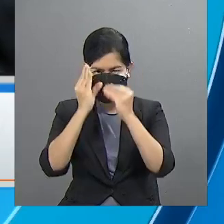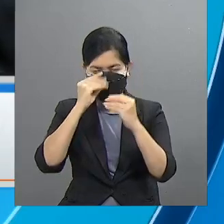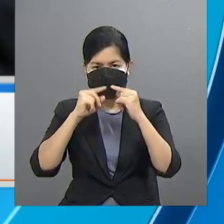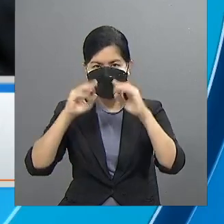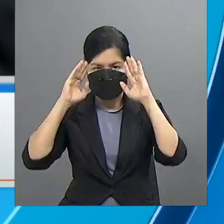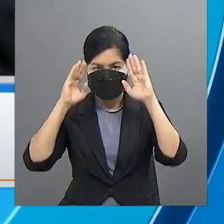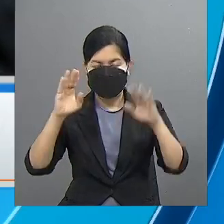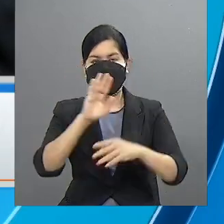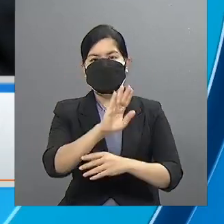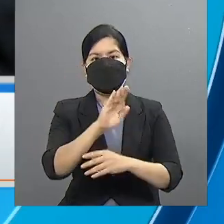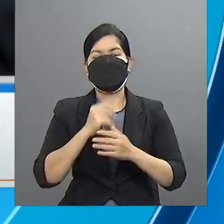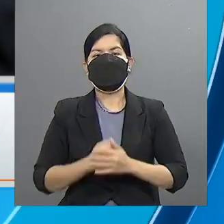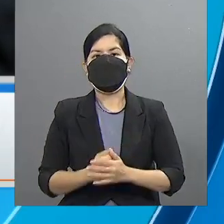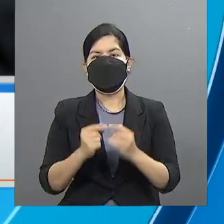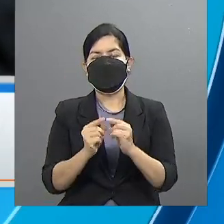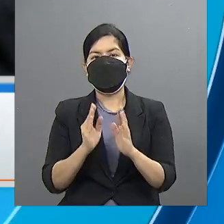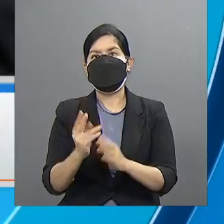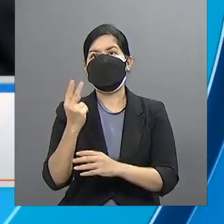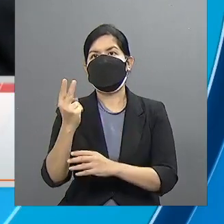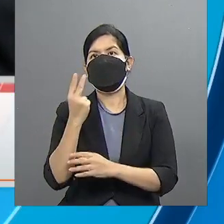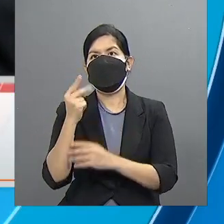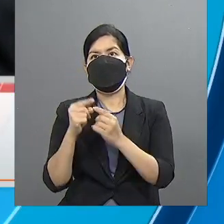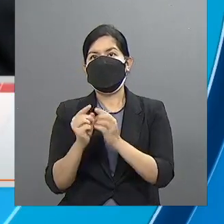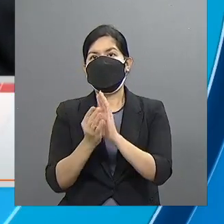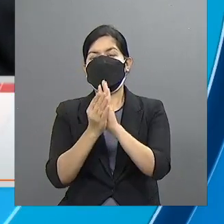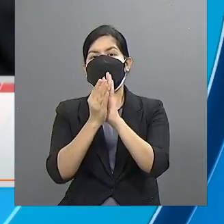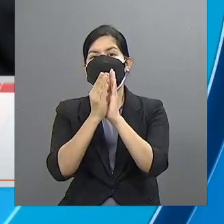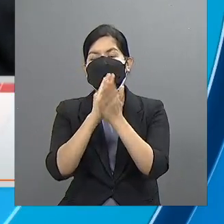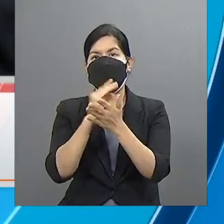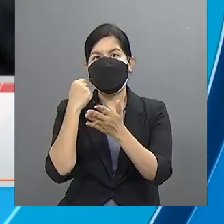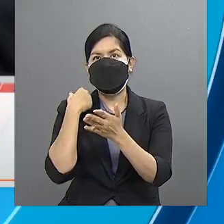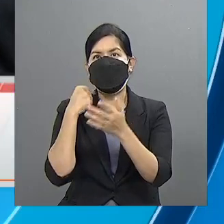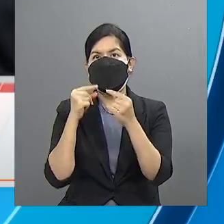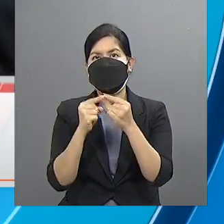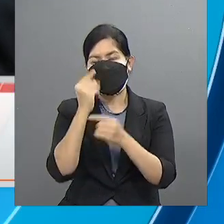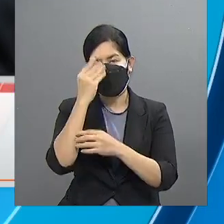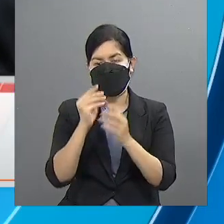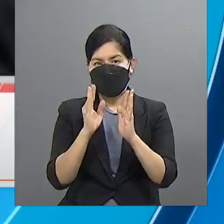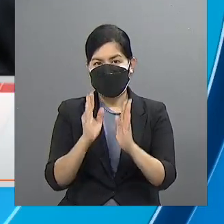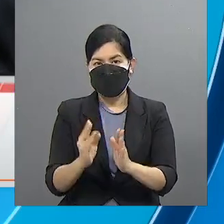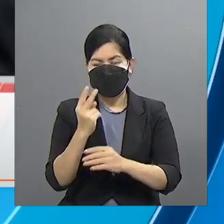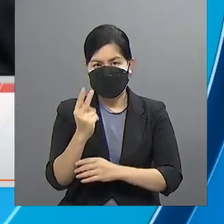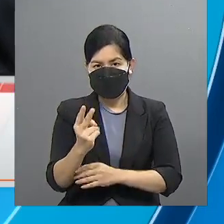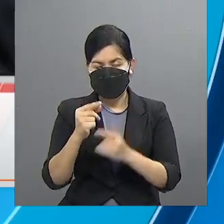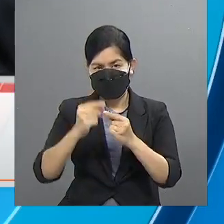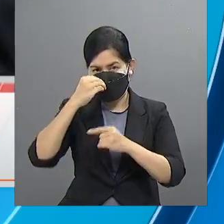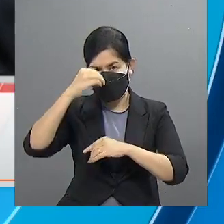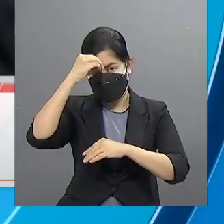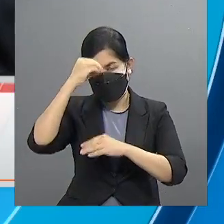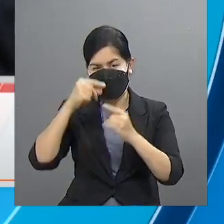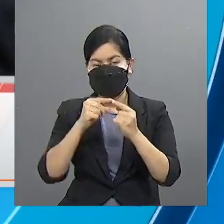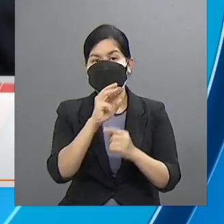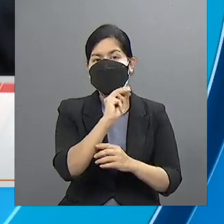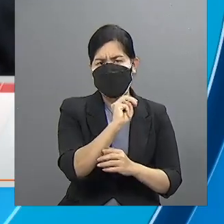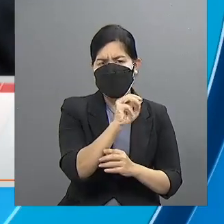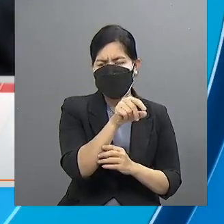องท่านเองกว่าจะมาพัฒนาเป็น Hearing Heart ได้อ่ะต้องบอกว่าทั้งสองคนมีมุมมองตั้งแต่สมัยเรียนมัธยมศึกษาแล้วถึงปัญหาในเรื่องของ